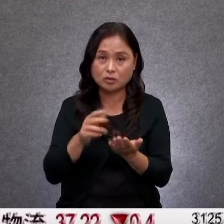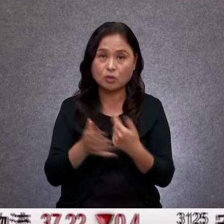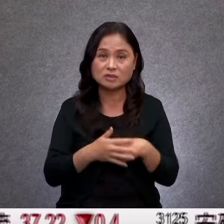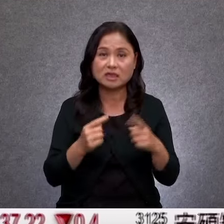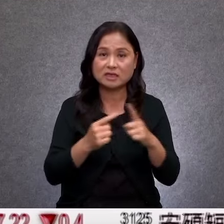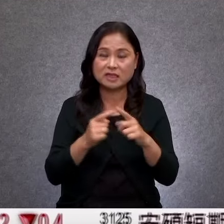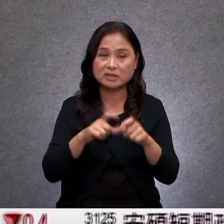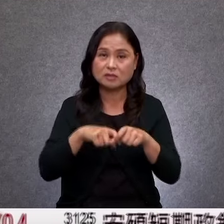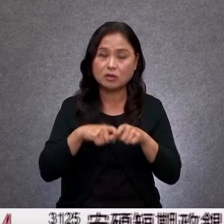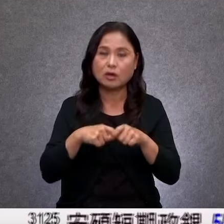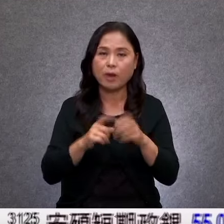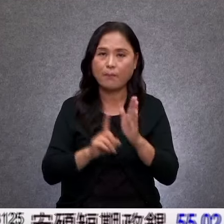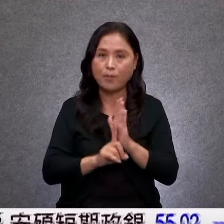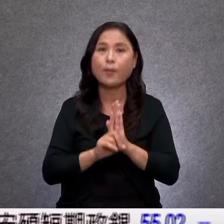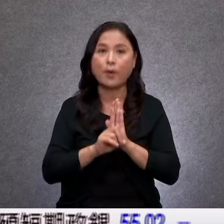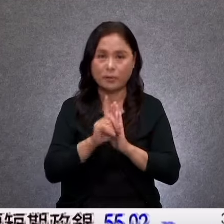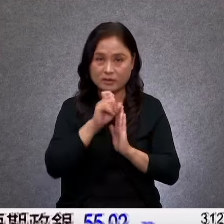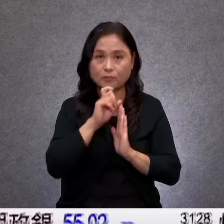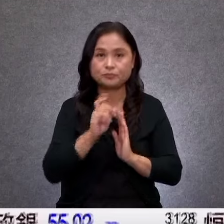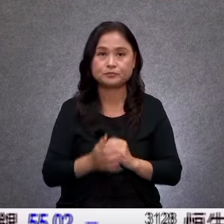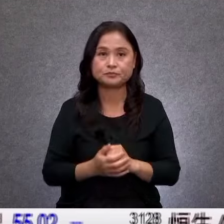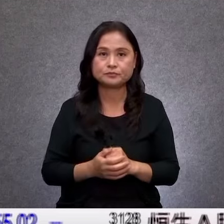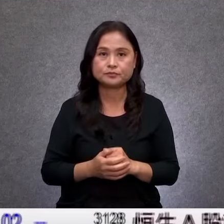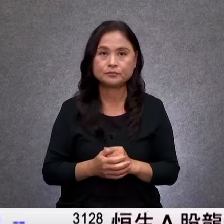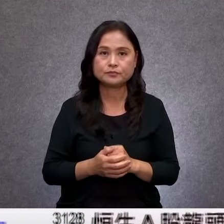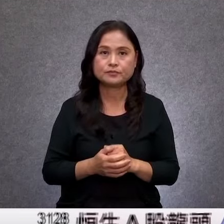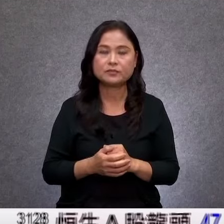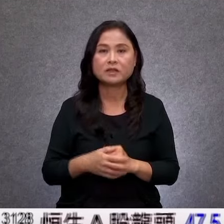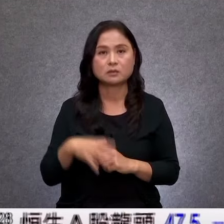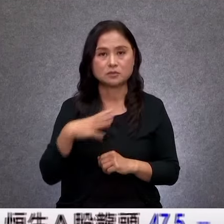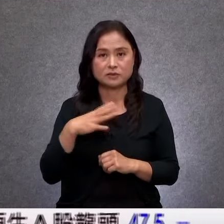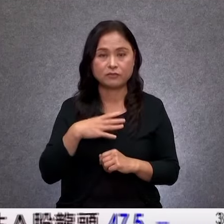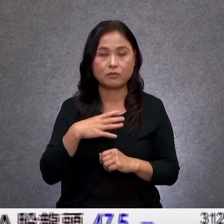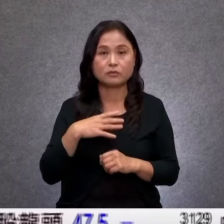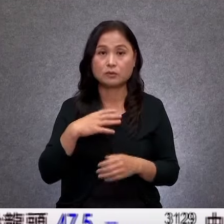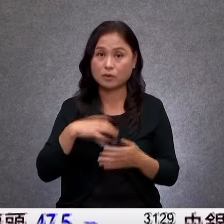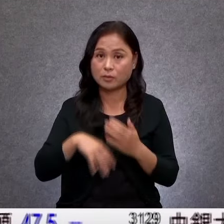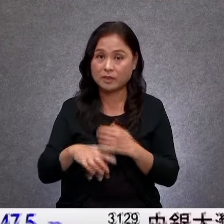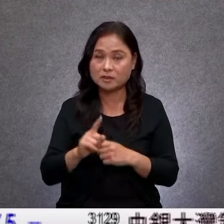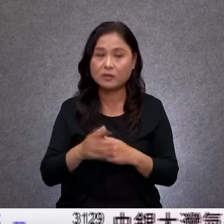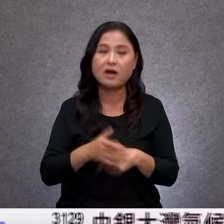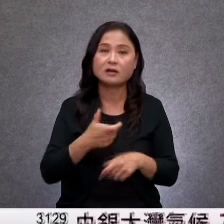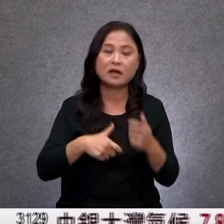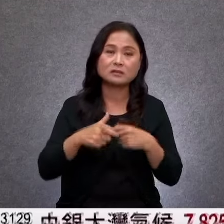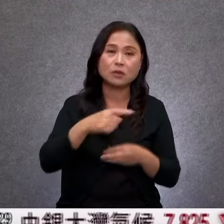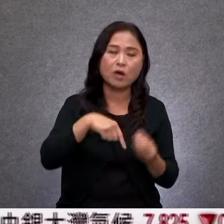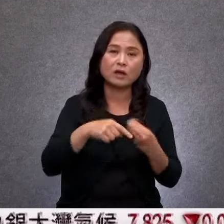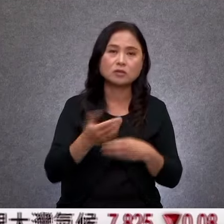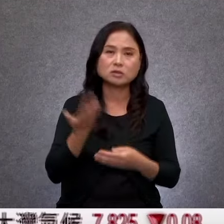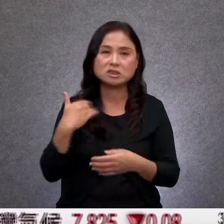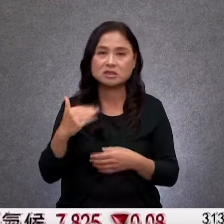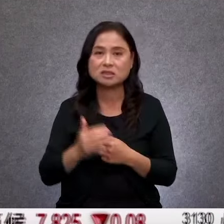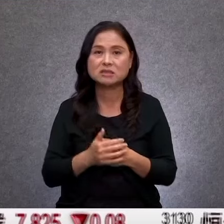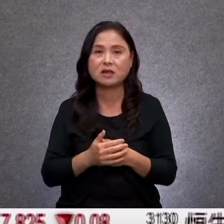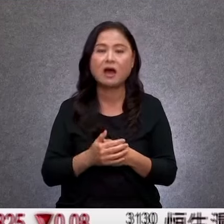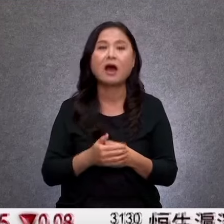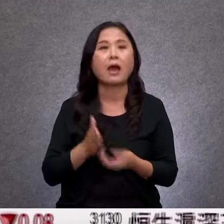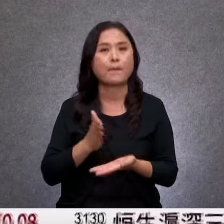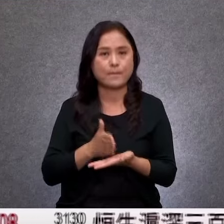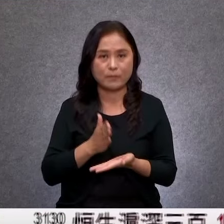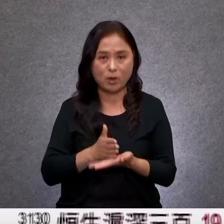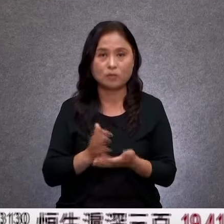睇到市民個收入係有實質增長嘅。而又喺咁嘅情況之下咧，即係話經濟